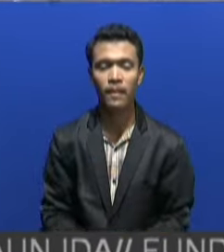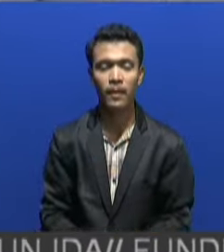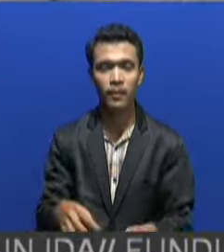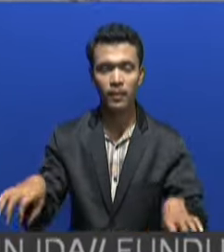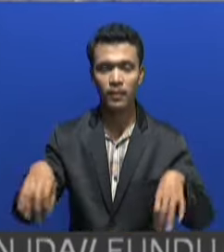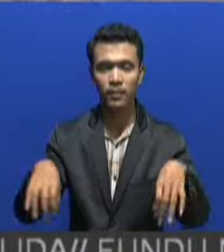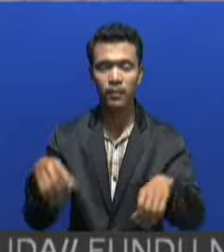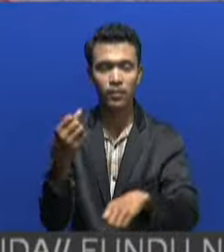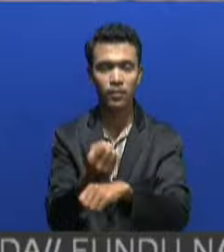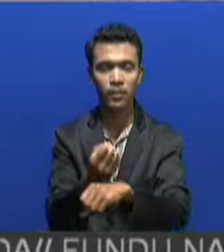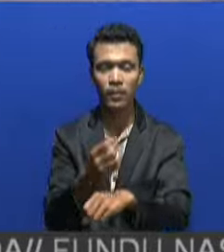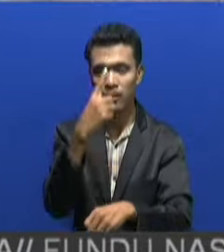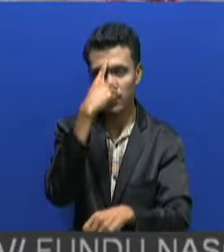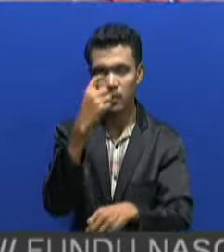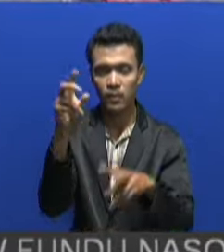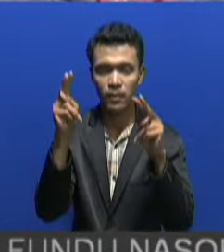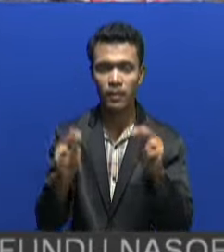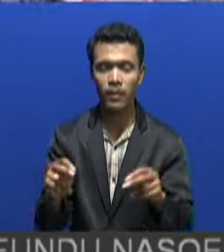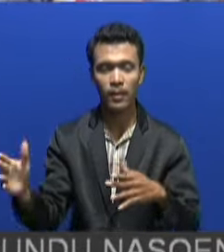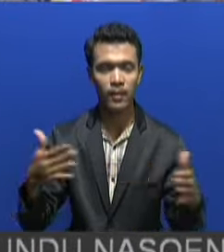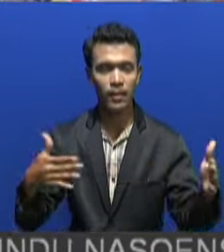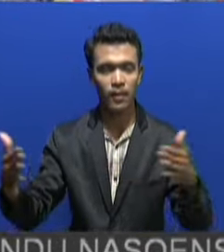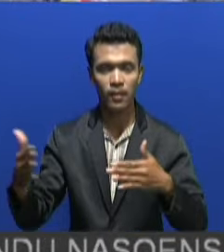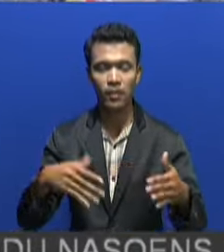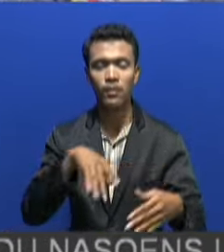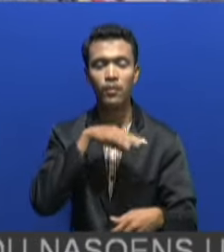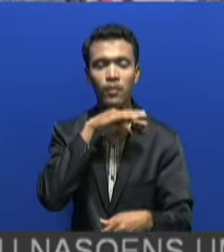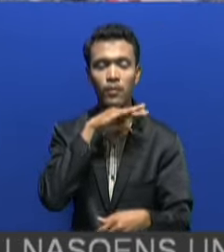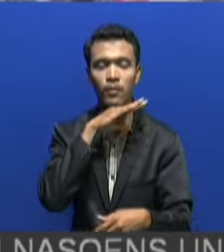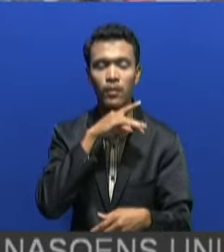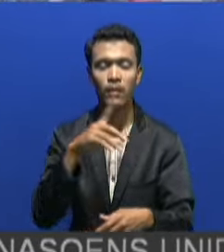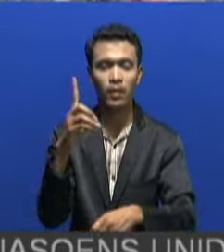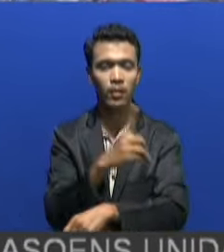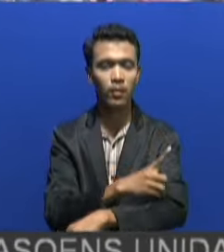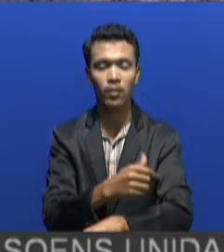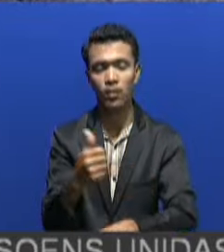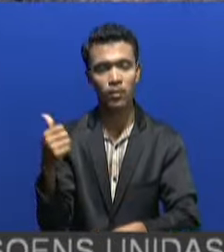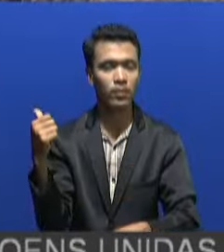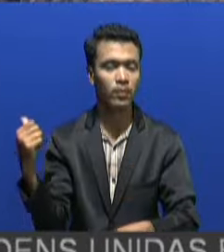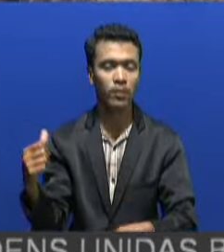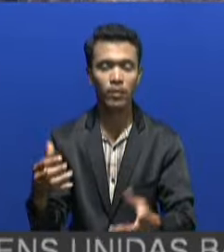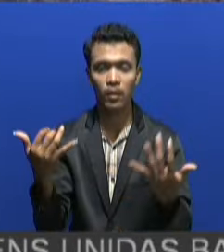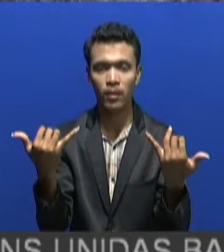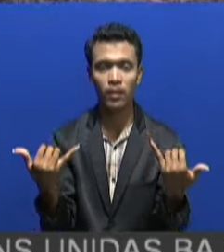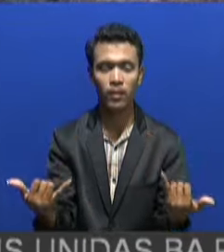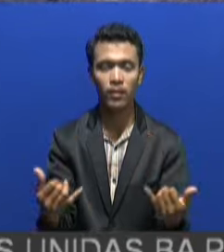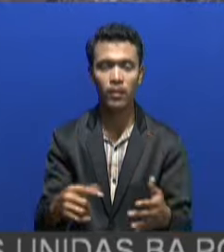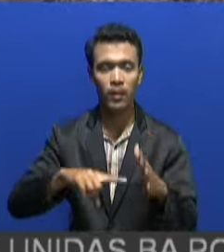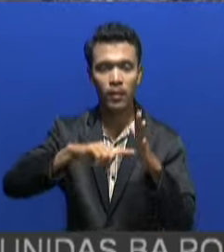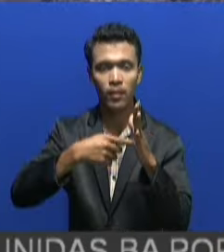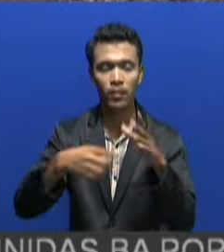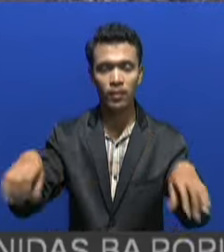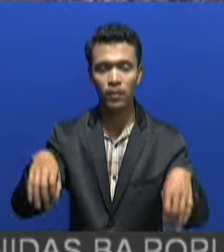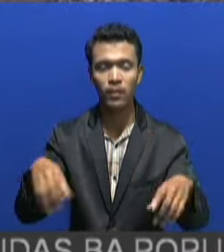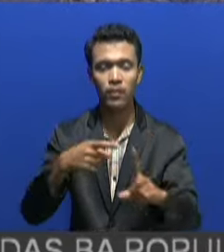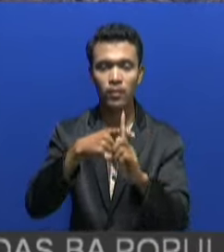makas tebes basira tamba sira tengki rekoila lisu husi loron hirek nelaran to iha loron ohin tambane sira halau sirne servisu husi parte da to